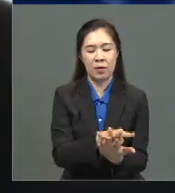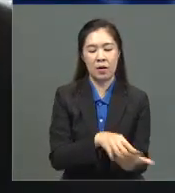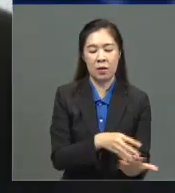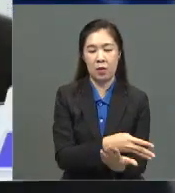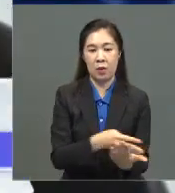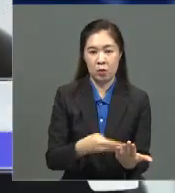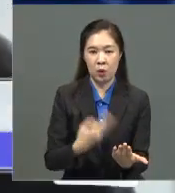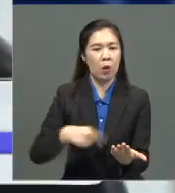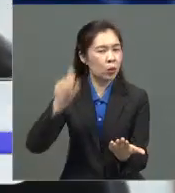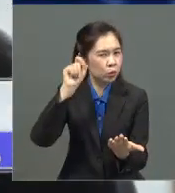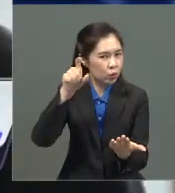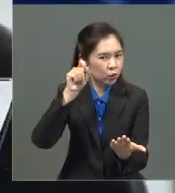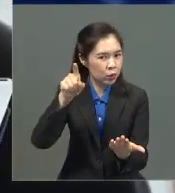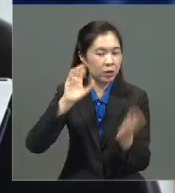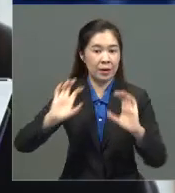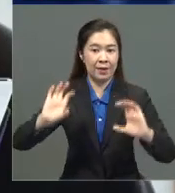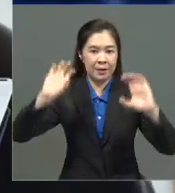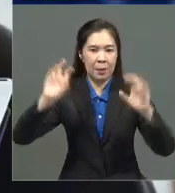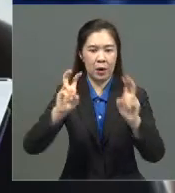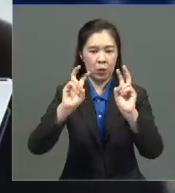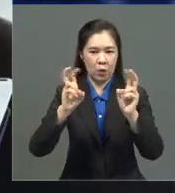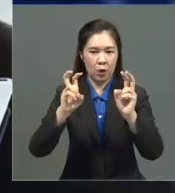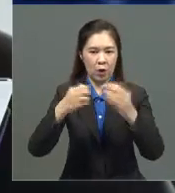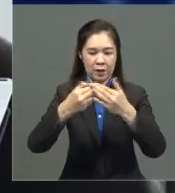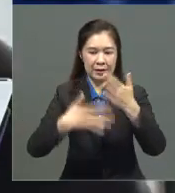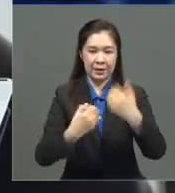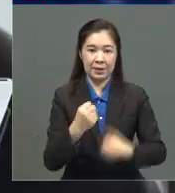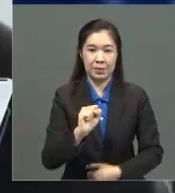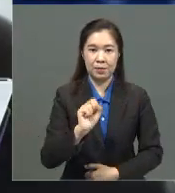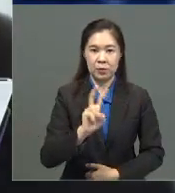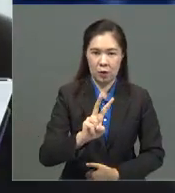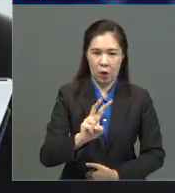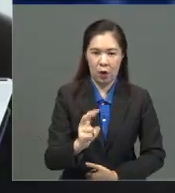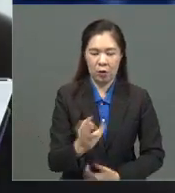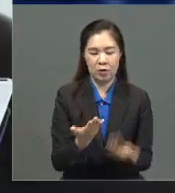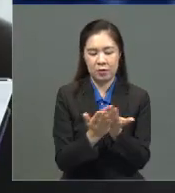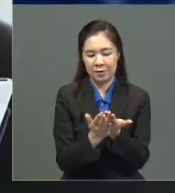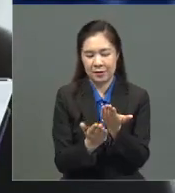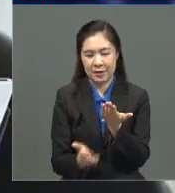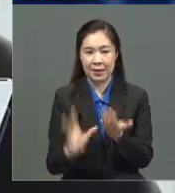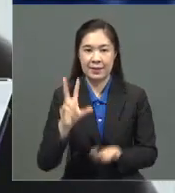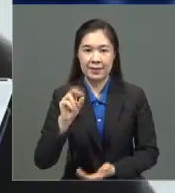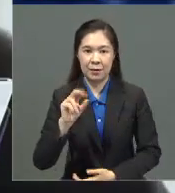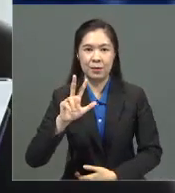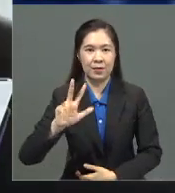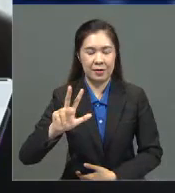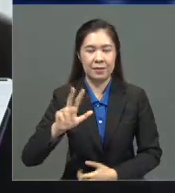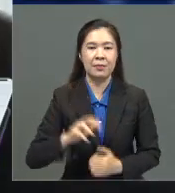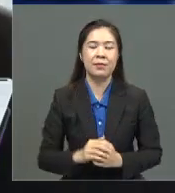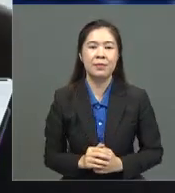รัฐบาลนโยบายเร่งด่วนของพี่ 12อยู่ในหน้าใสสารกำแน่นเพราะว่ามีคนถามกันหน่อย